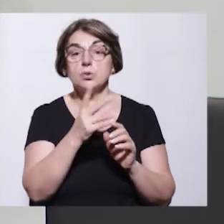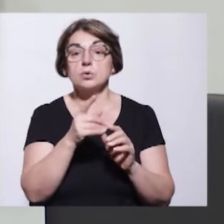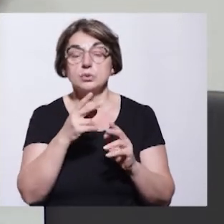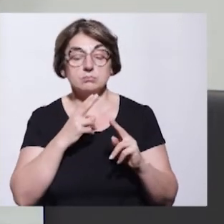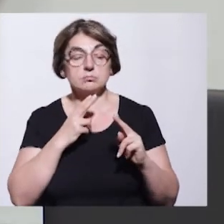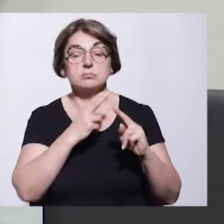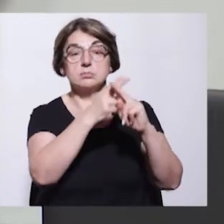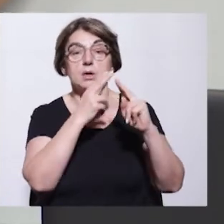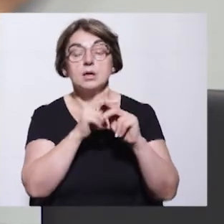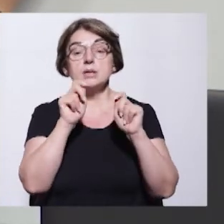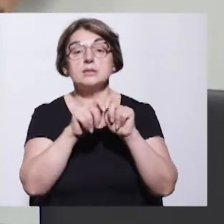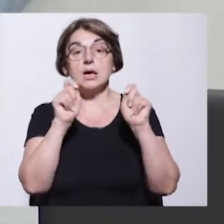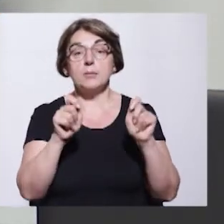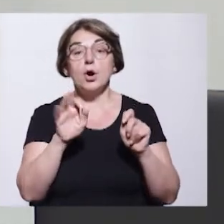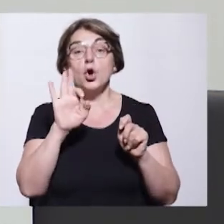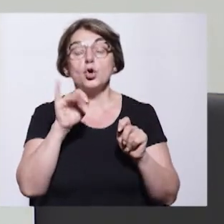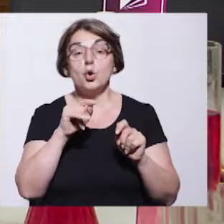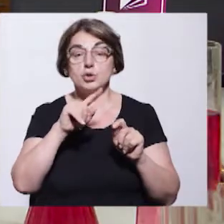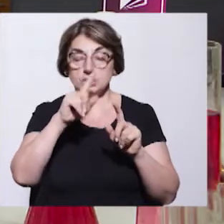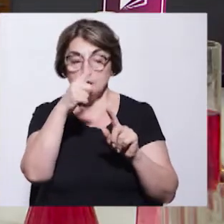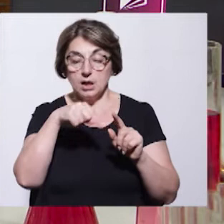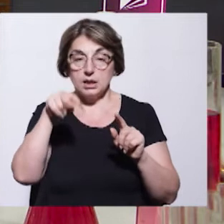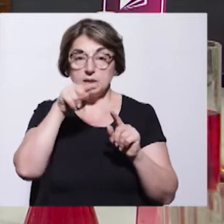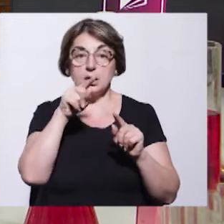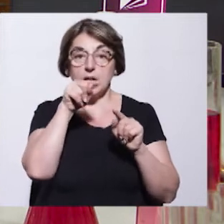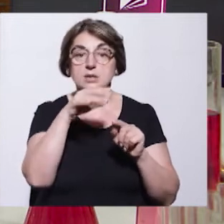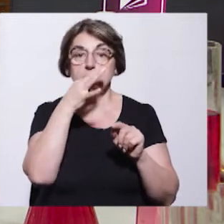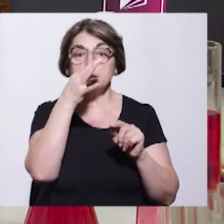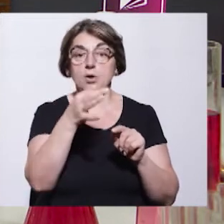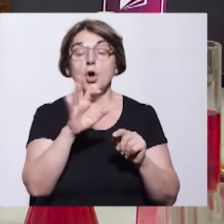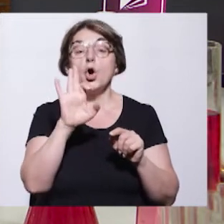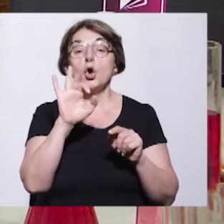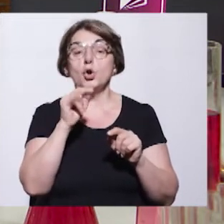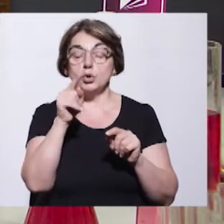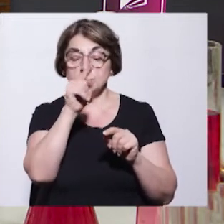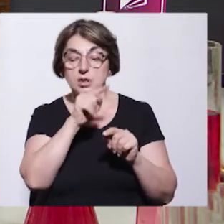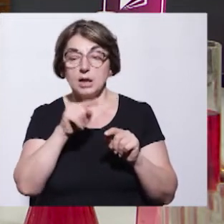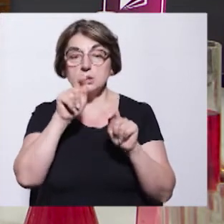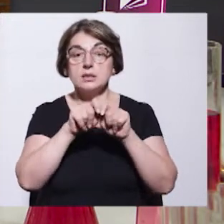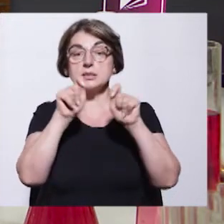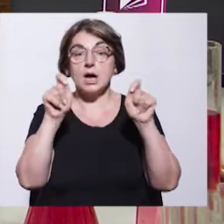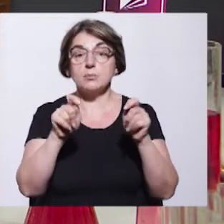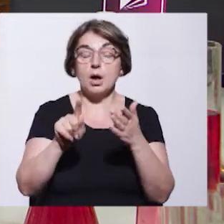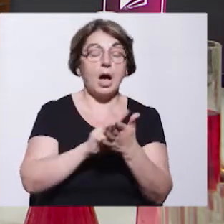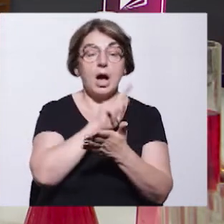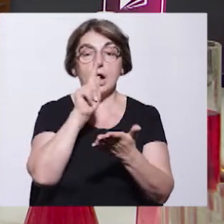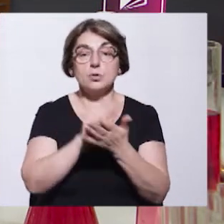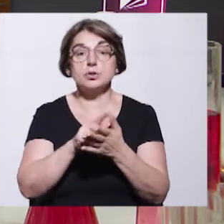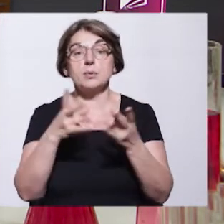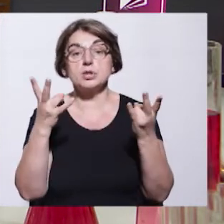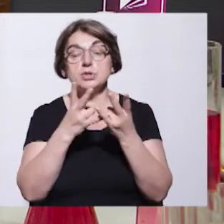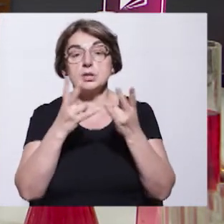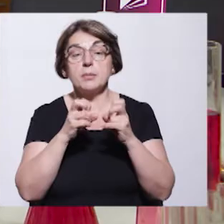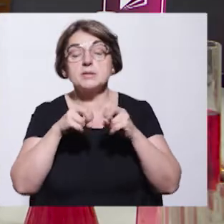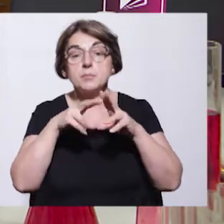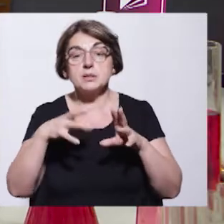და მას უტევს წარმოქმნილი ქლორის რადიკალი. და აქვე მინდა გითხრათ, რომ ქლორის რადიკალის